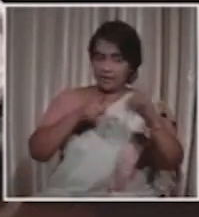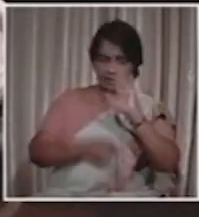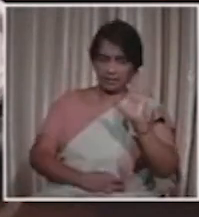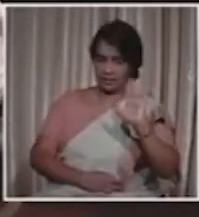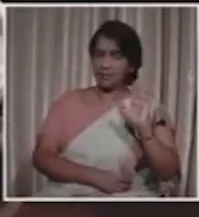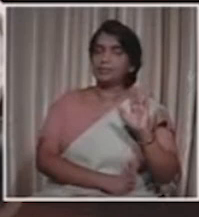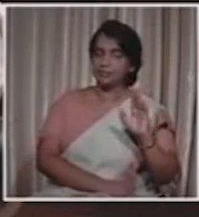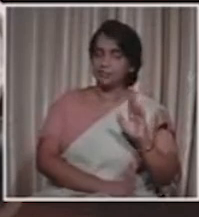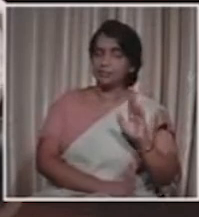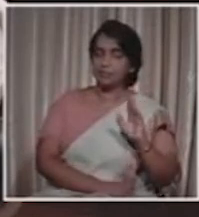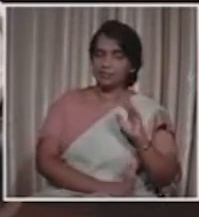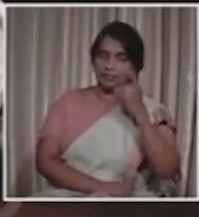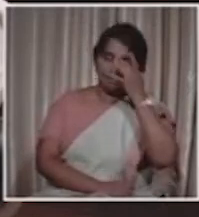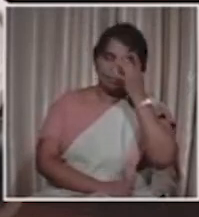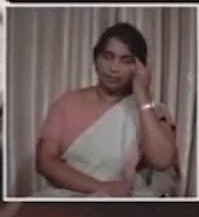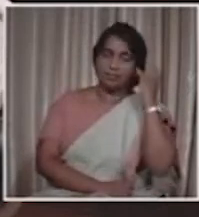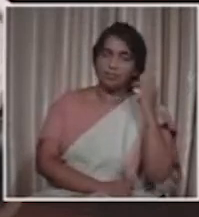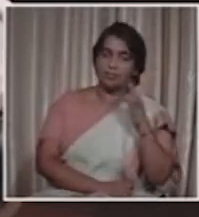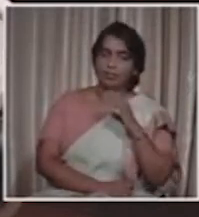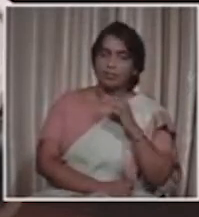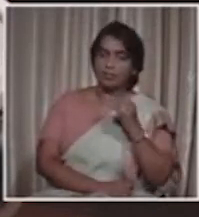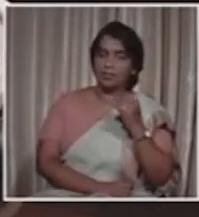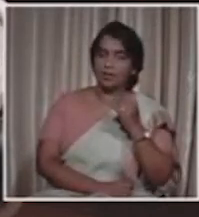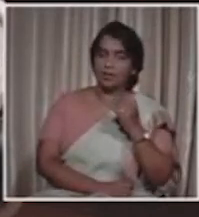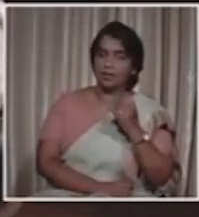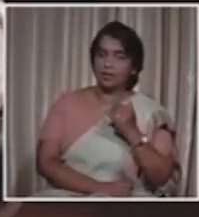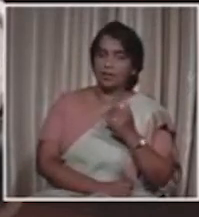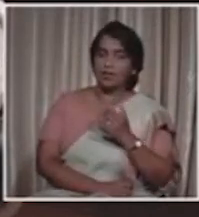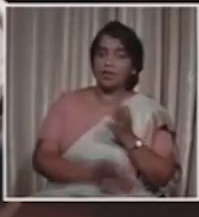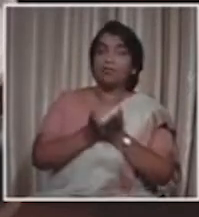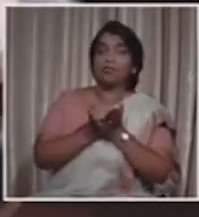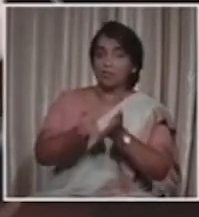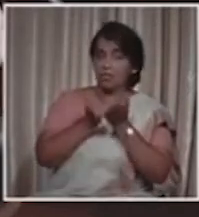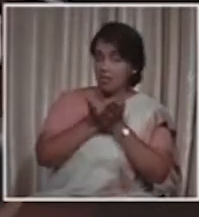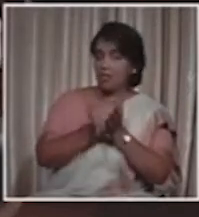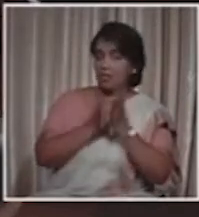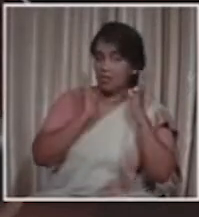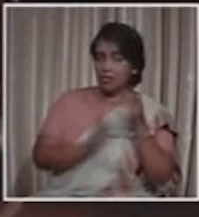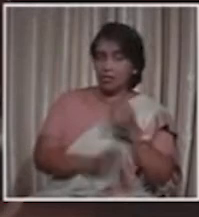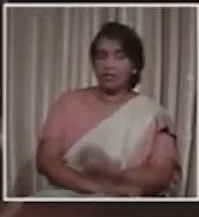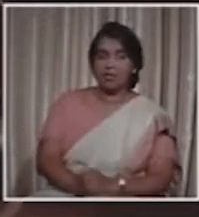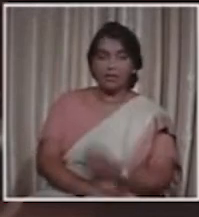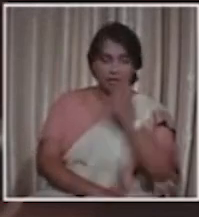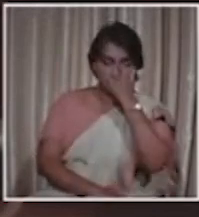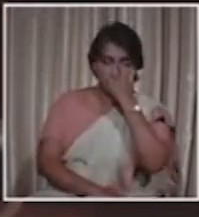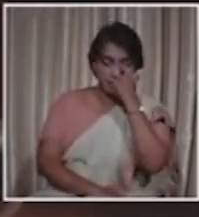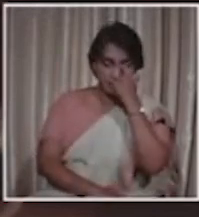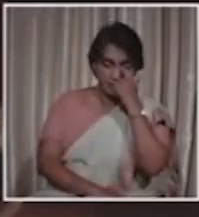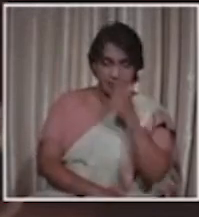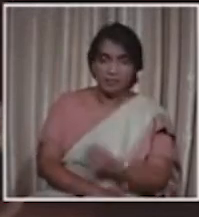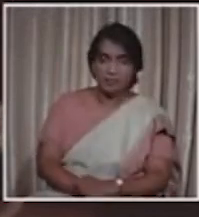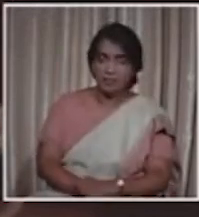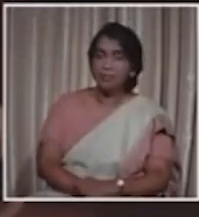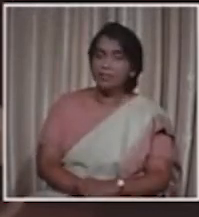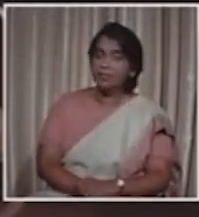කතානායකතුමනි, කෝල් ලැබිලා තියෙනවා. කෝල් නැව් මොකද්ද? බලශක්ති,